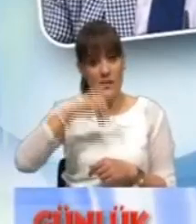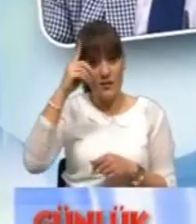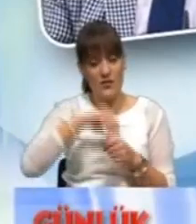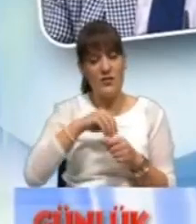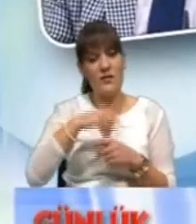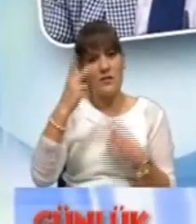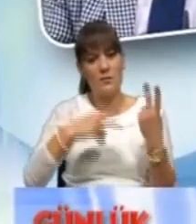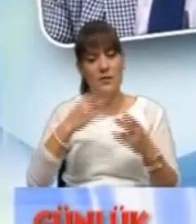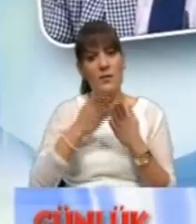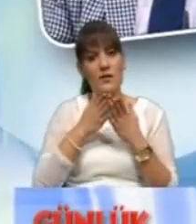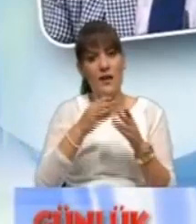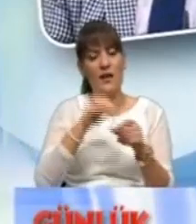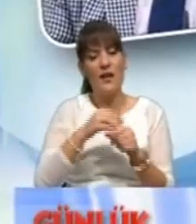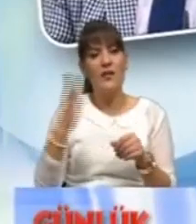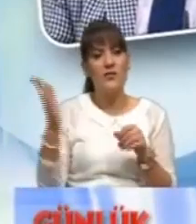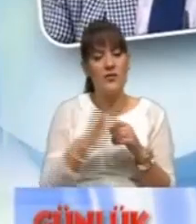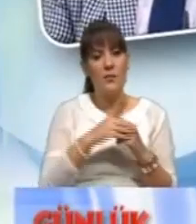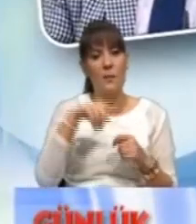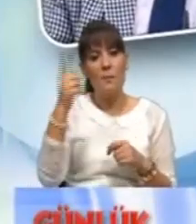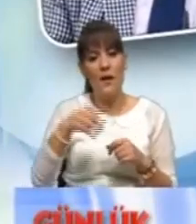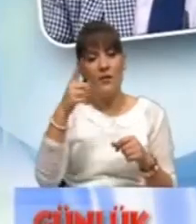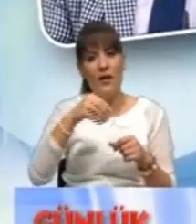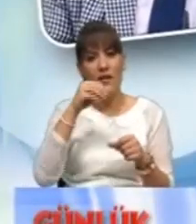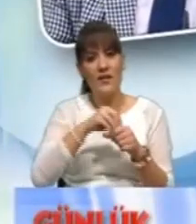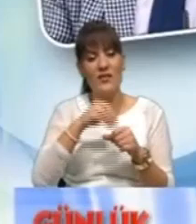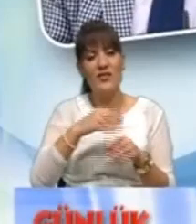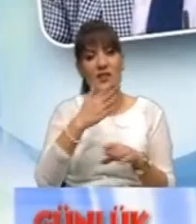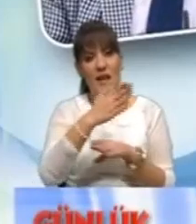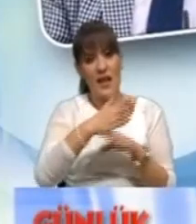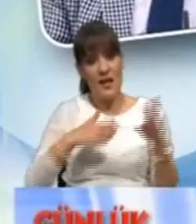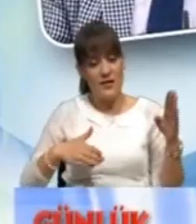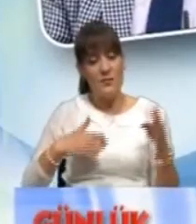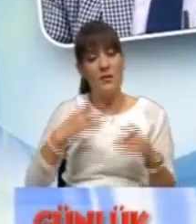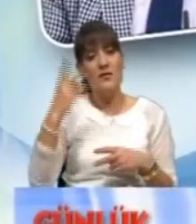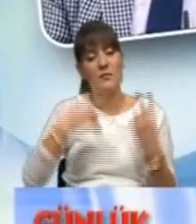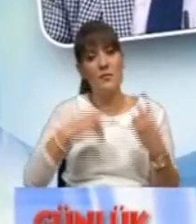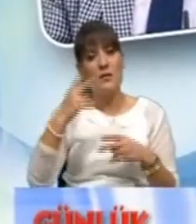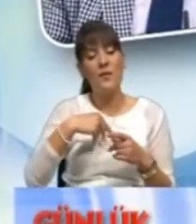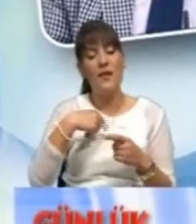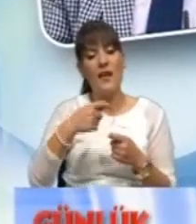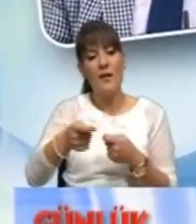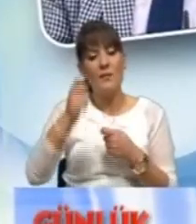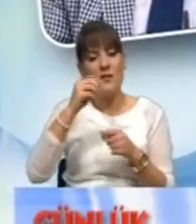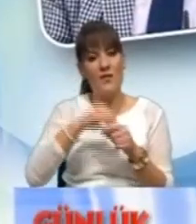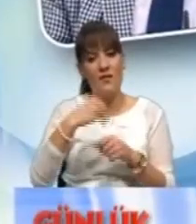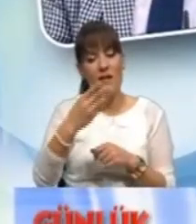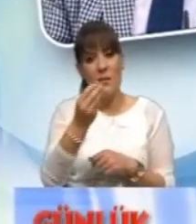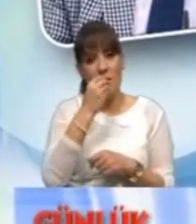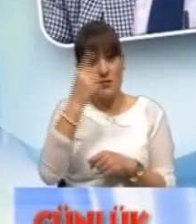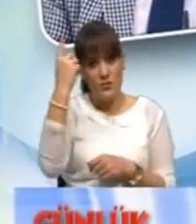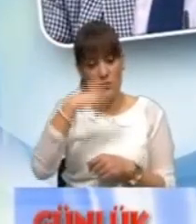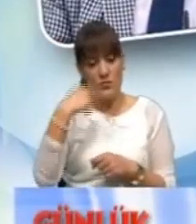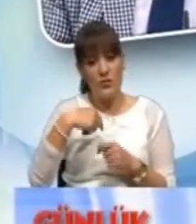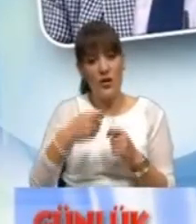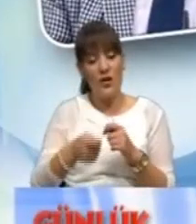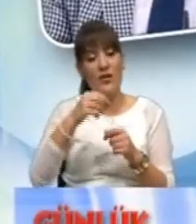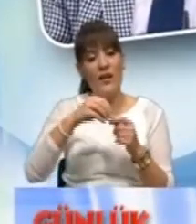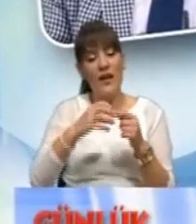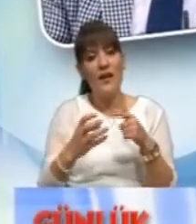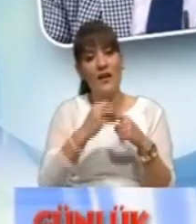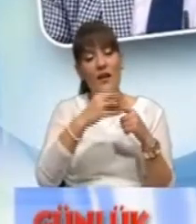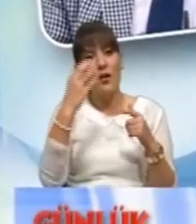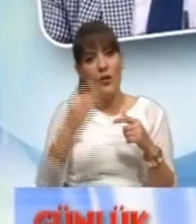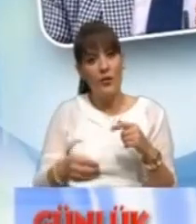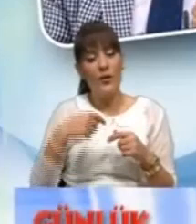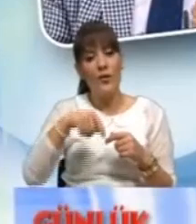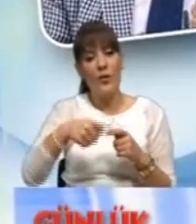için zaman zaman teknelerin çarpması, pervanelerinin kesmesi, zaman zaman misinayla verilen besinlerden dolayı oltalara takılan